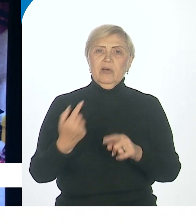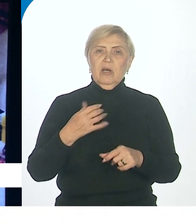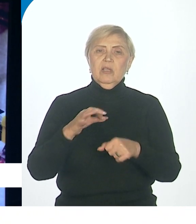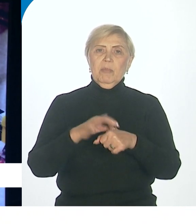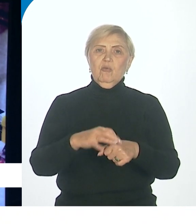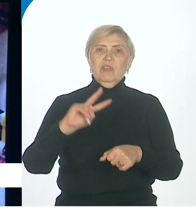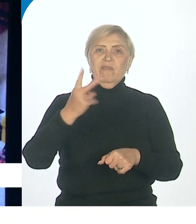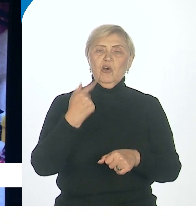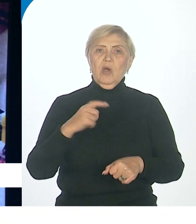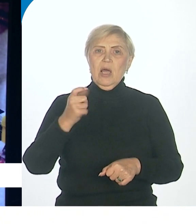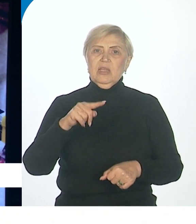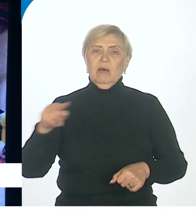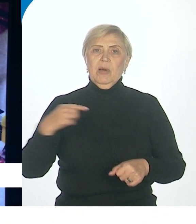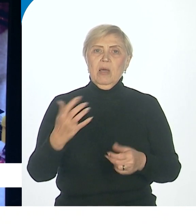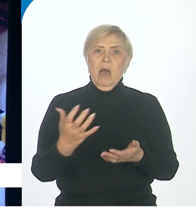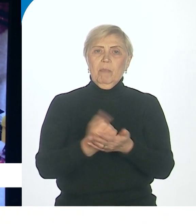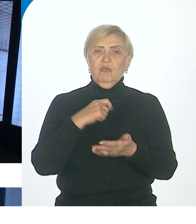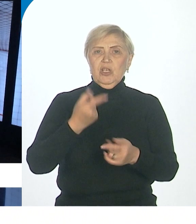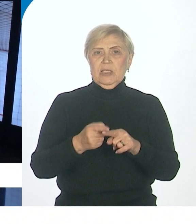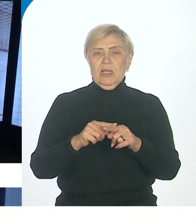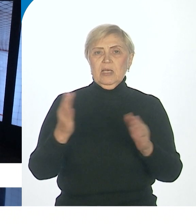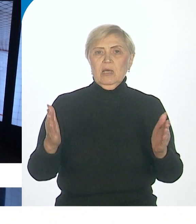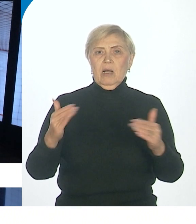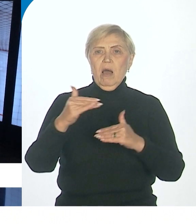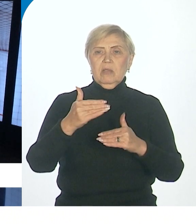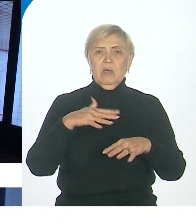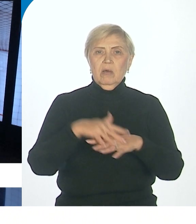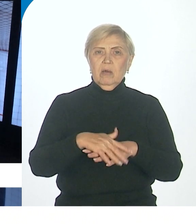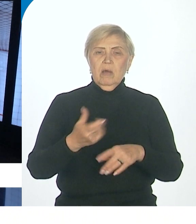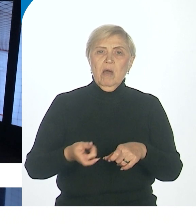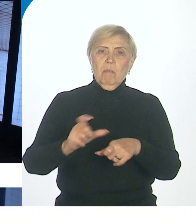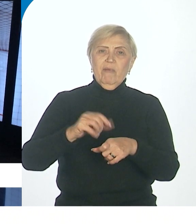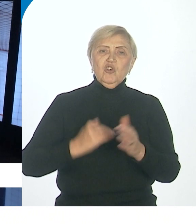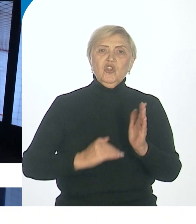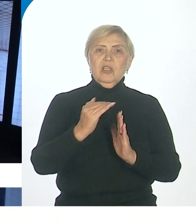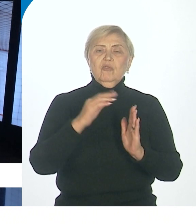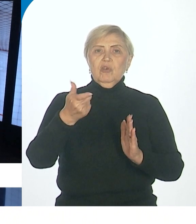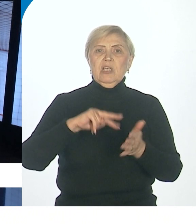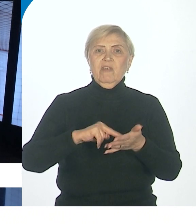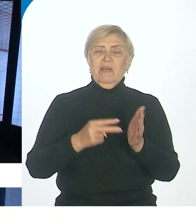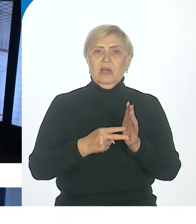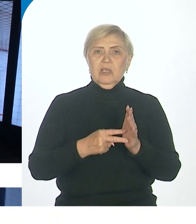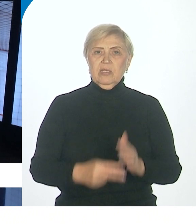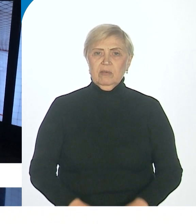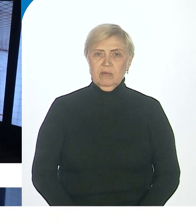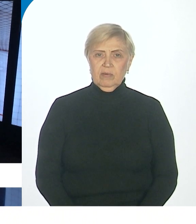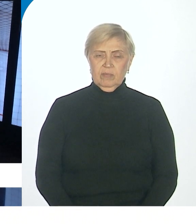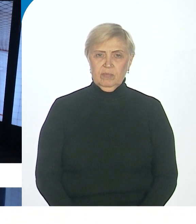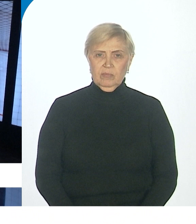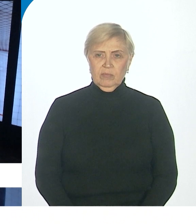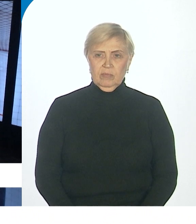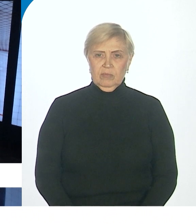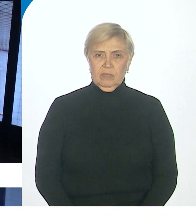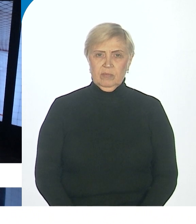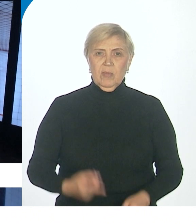второй этап и потом получают сертификаты об повышении квалификации. Угу. Повышение квалификации, то есть это уже... Но это